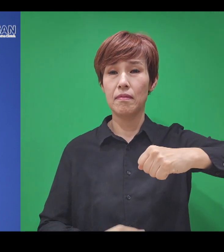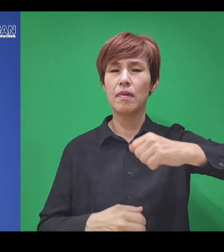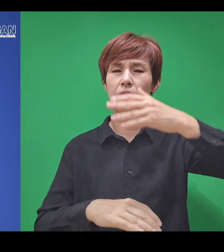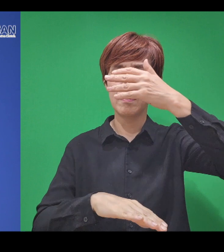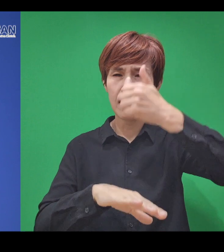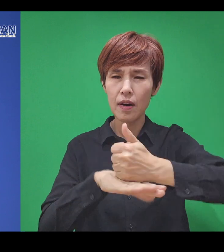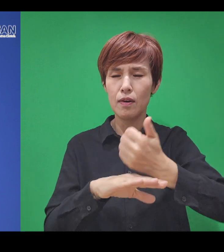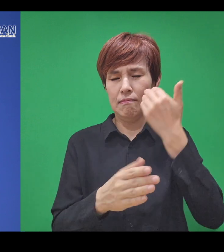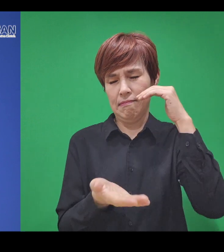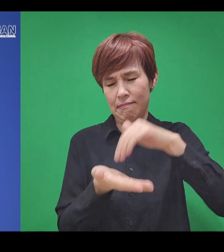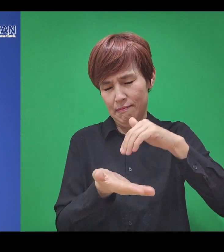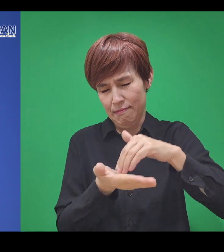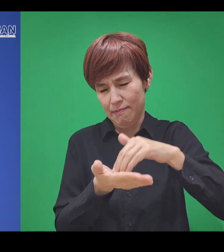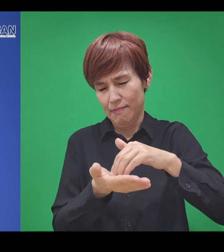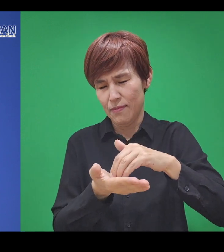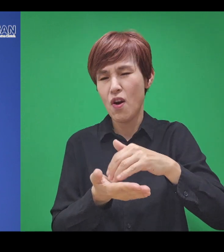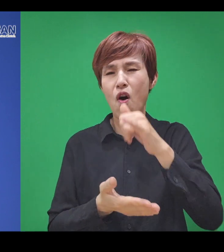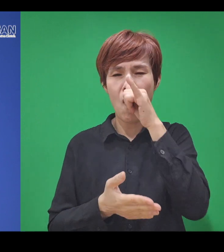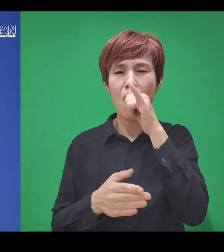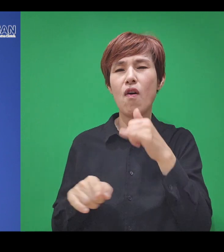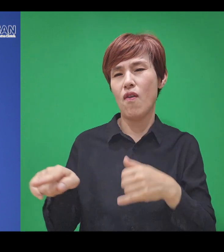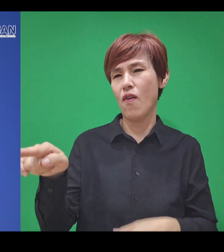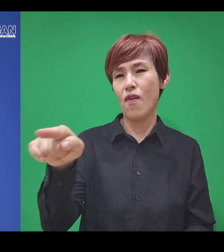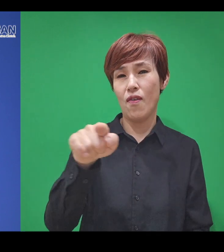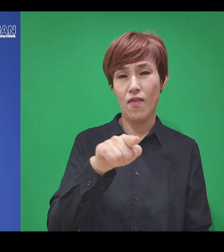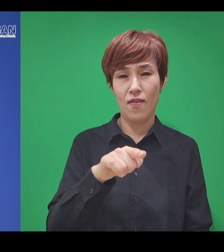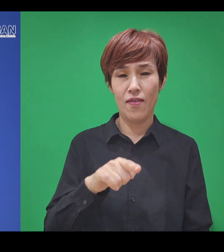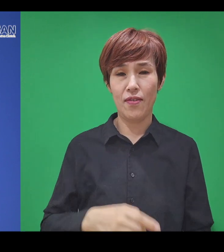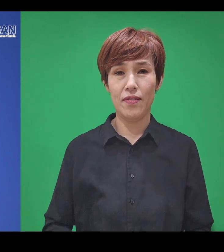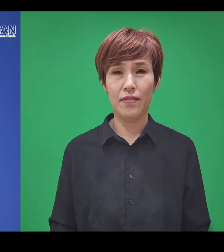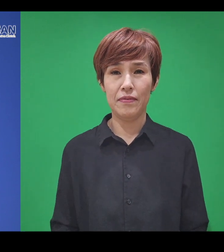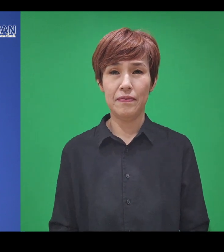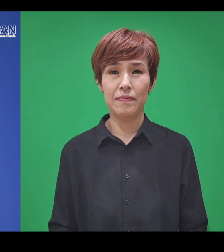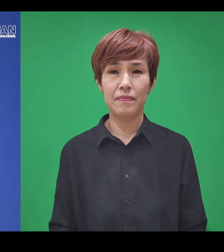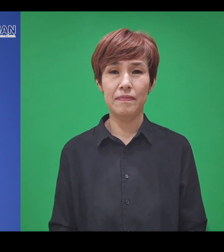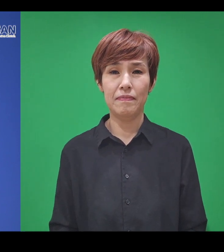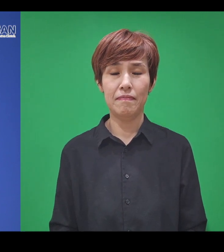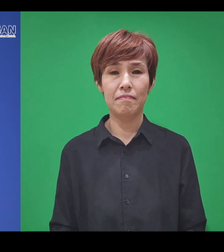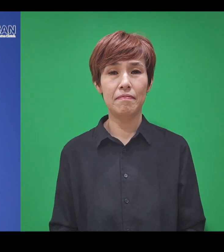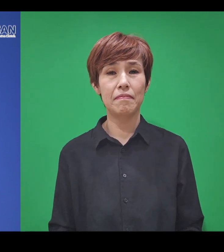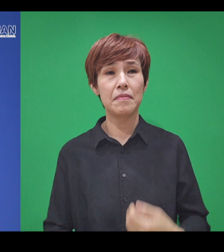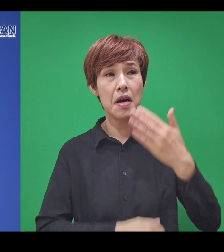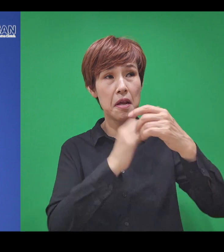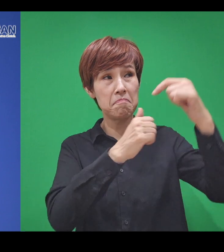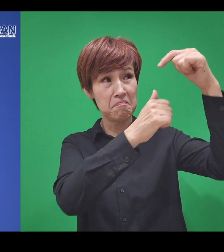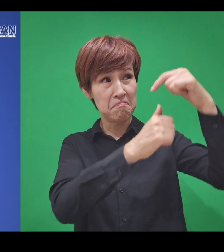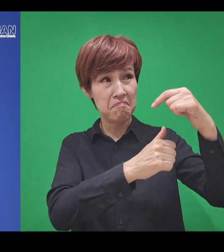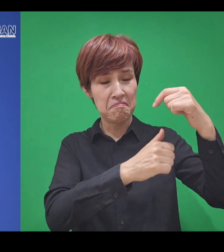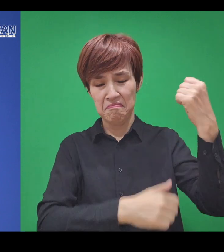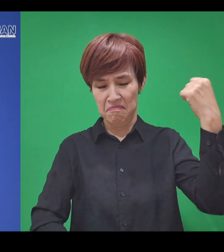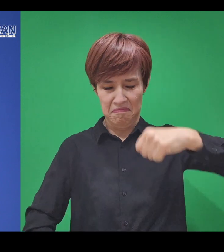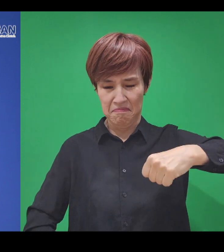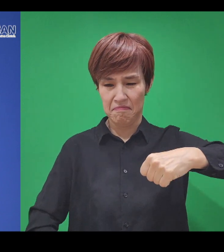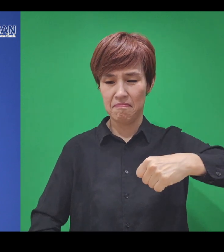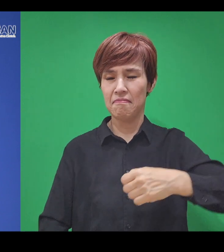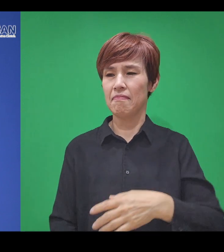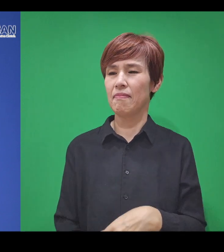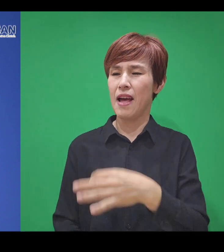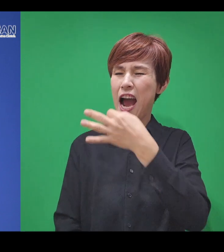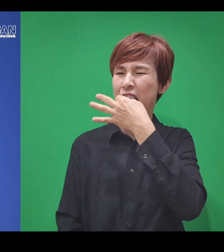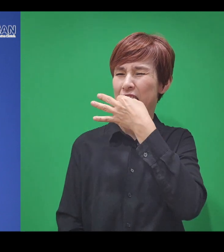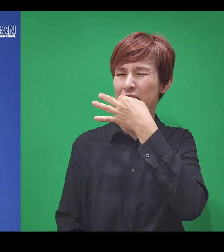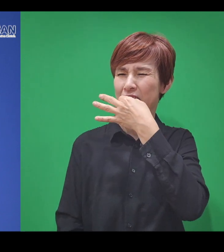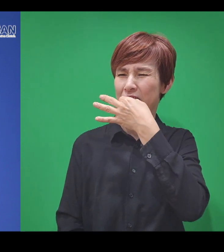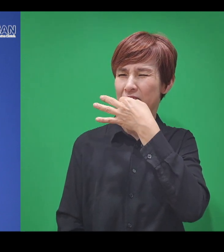분들이 있다 말씀을 드렸습니다. 말씀을 따르지 않다가 자기의 탐욕을 고집하며